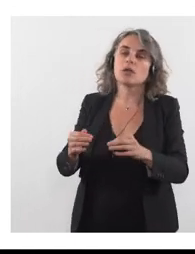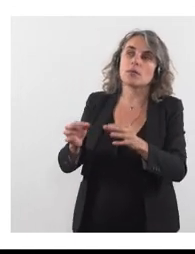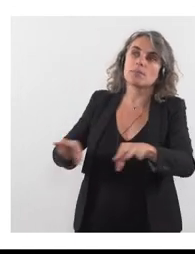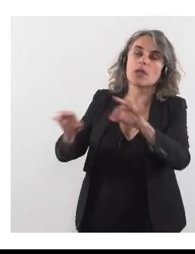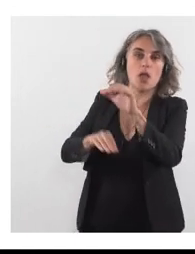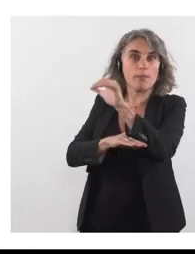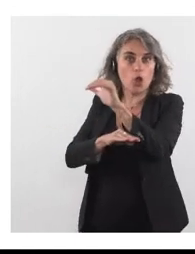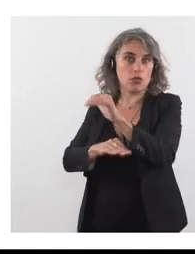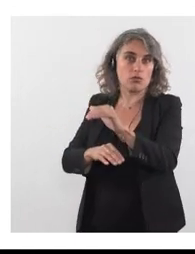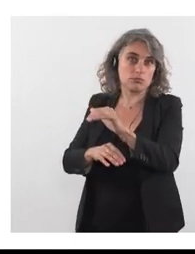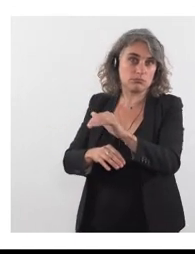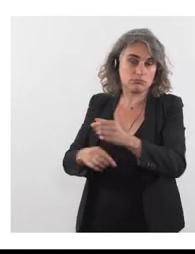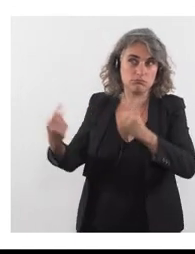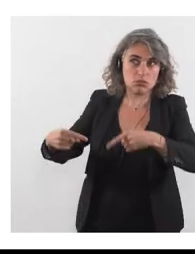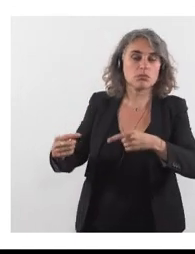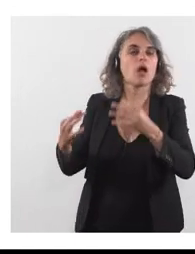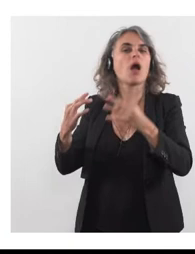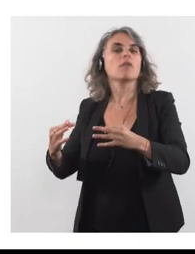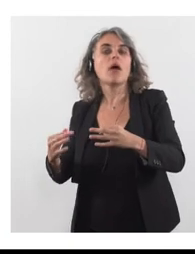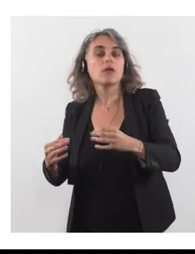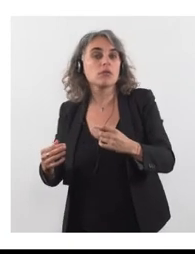matière d'orientation sexuelle par exemple,